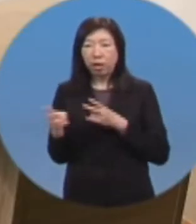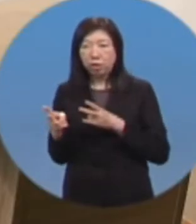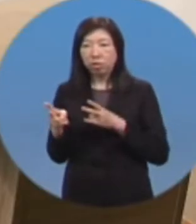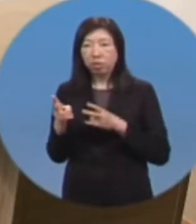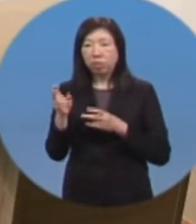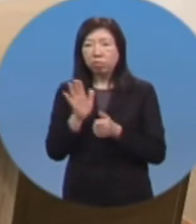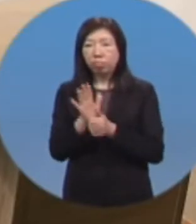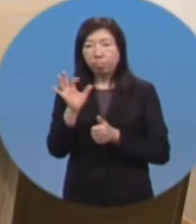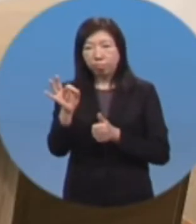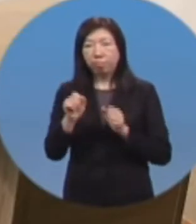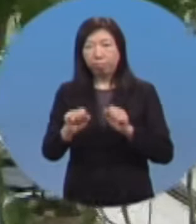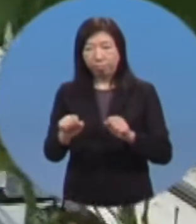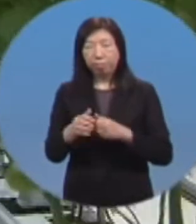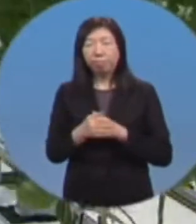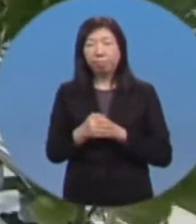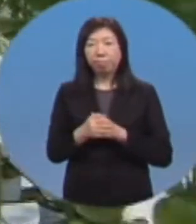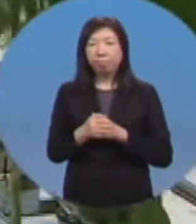拡充します。